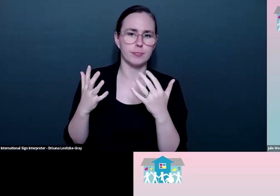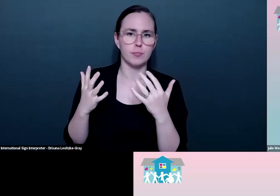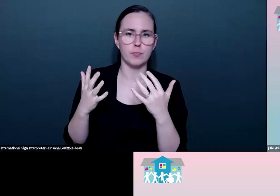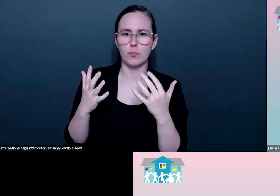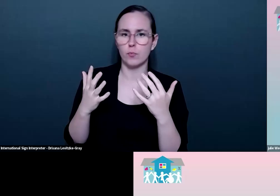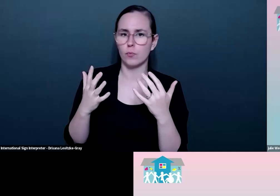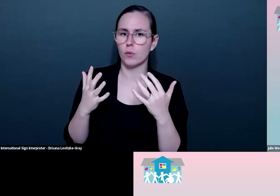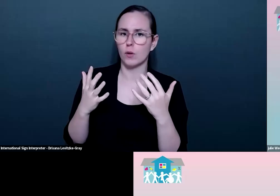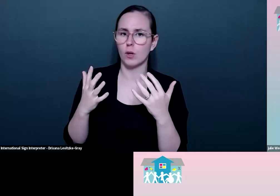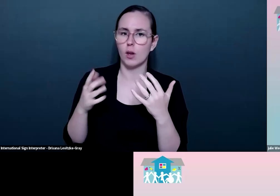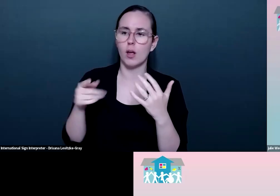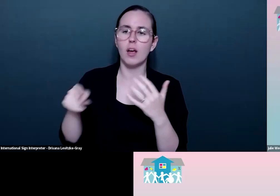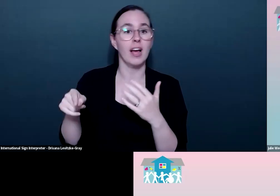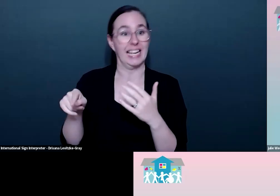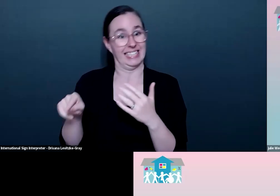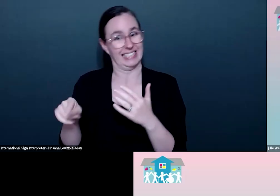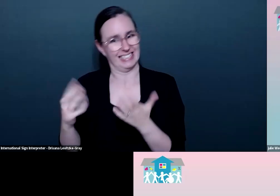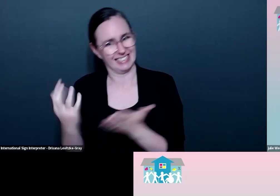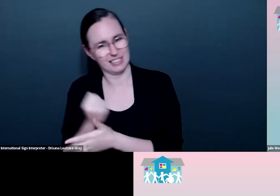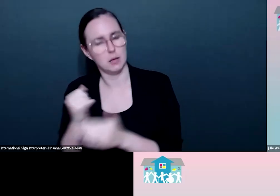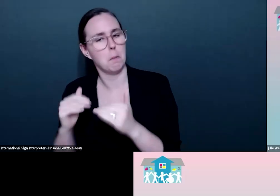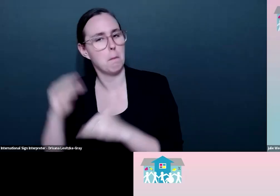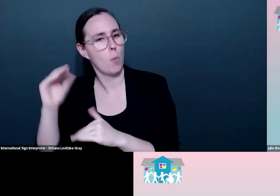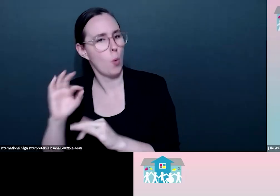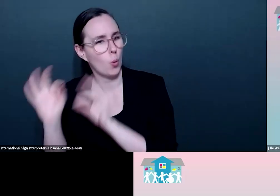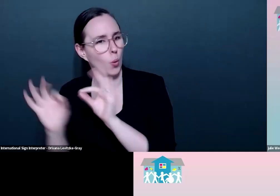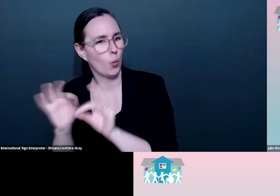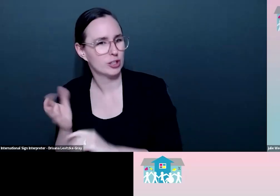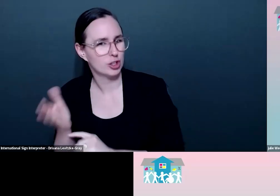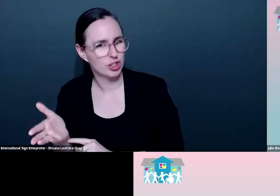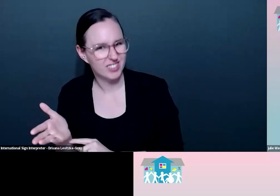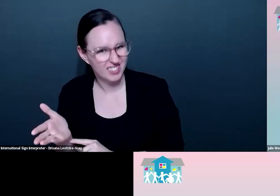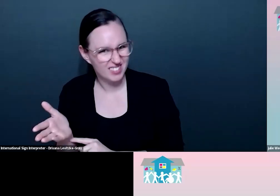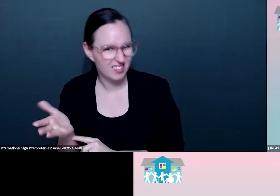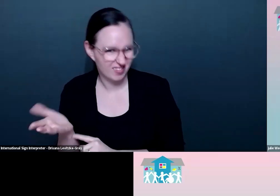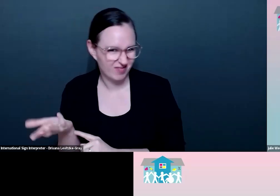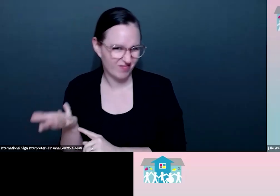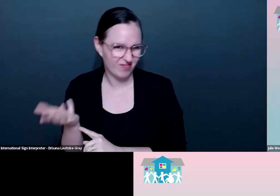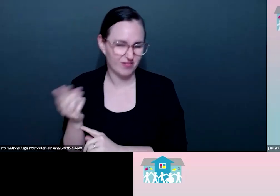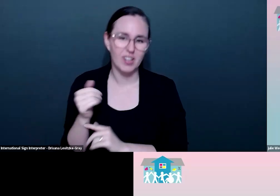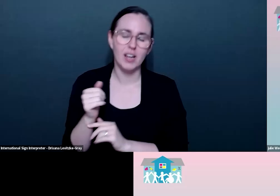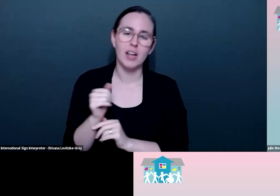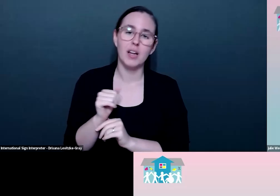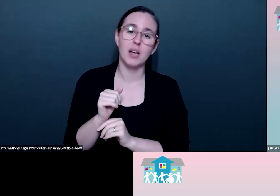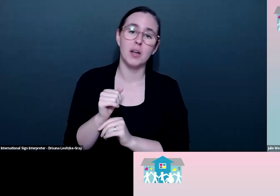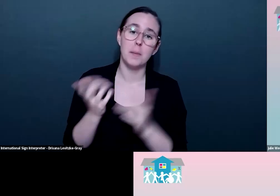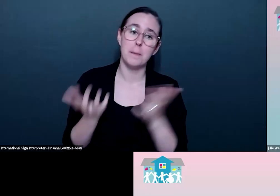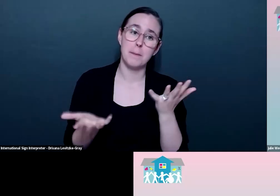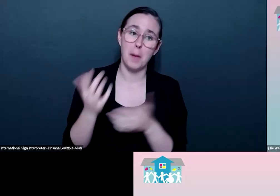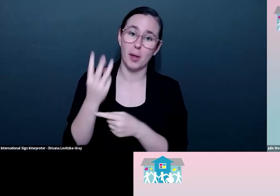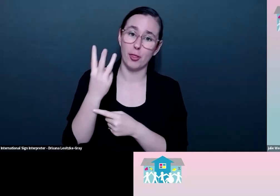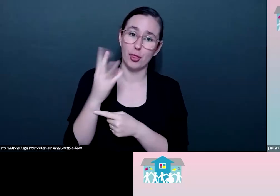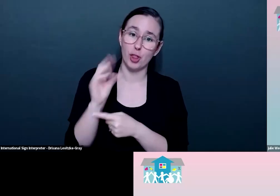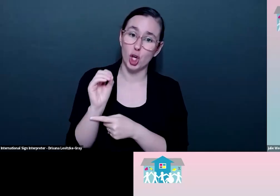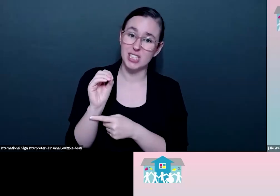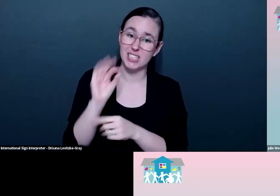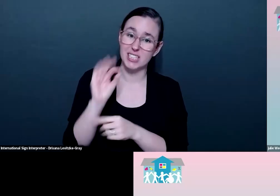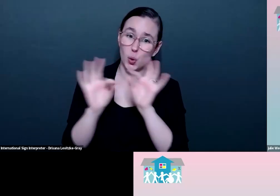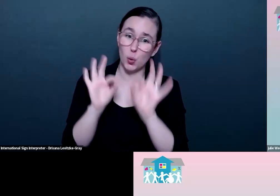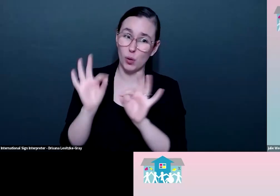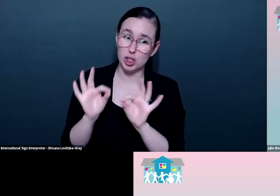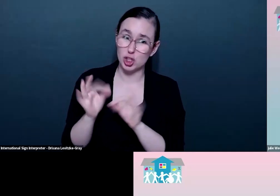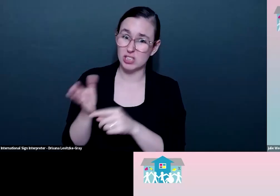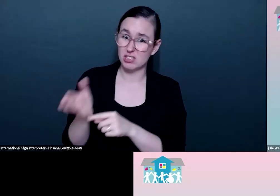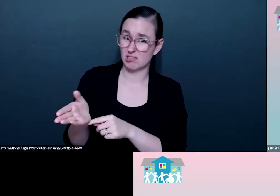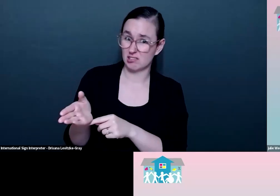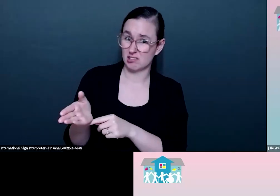on- quand c'est le cas, la mère a beaucoup de questions auxquelles elle doit répondre. Donc, quand il